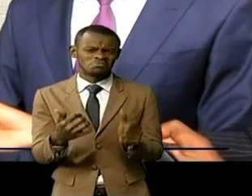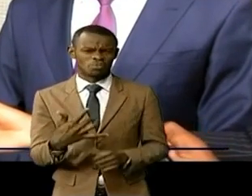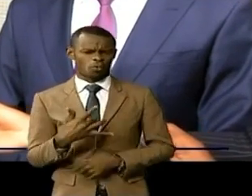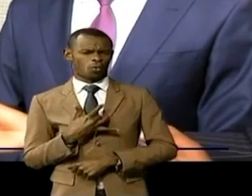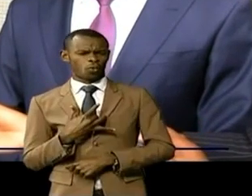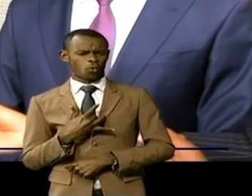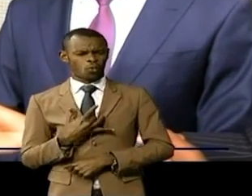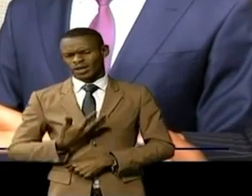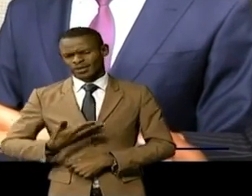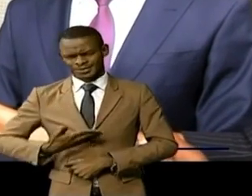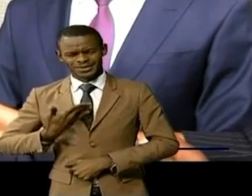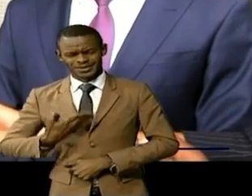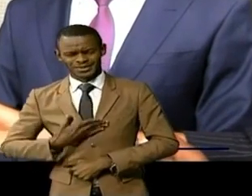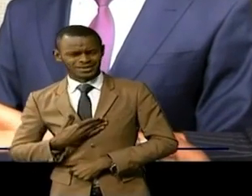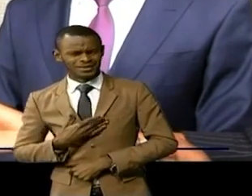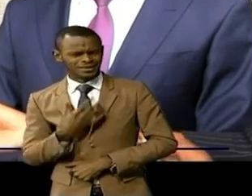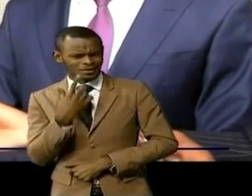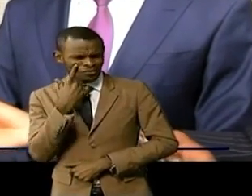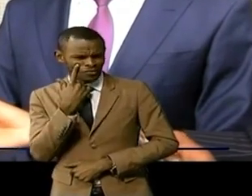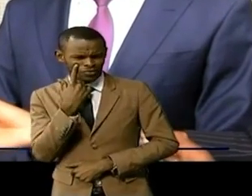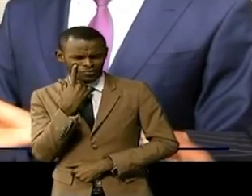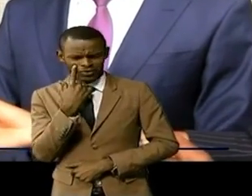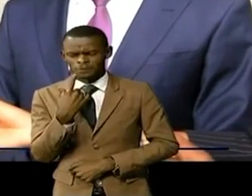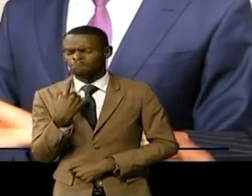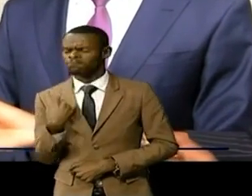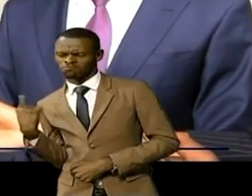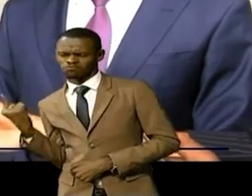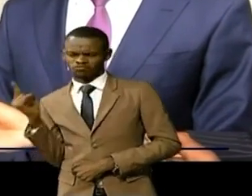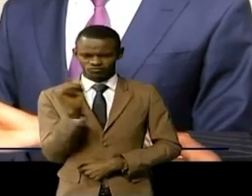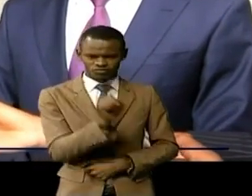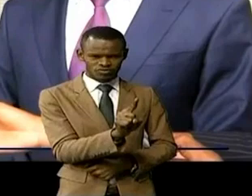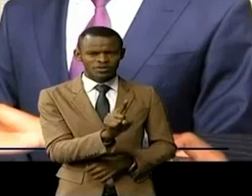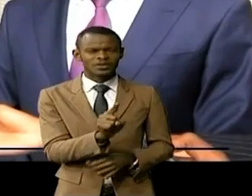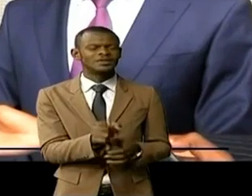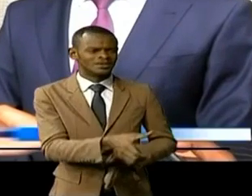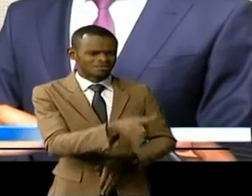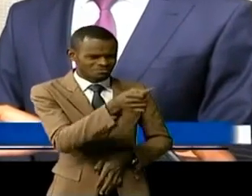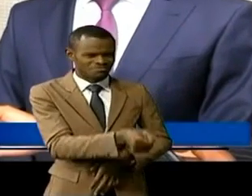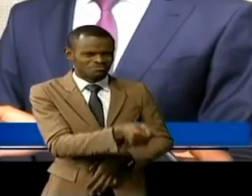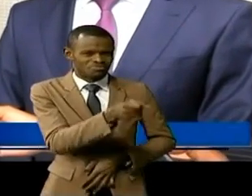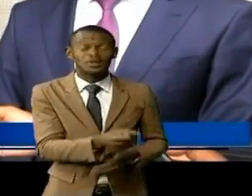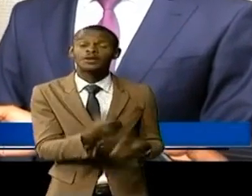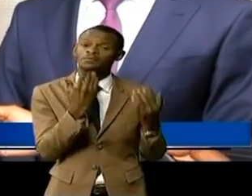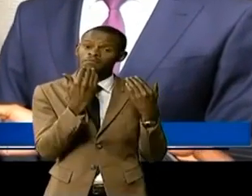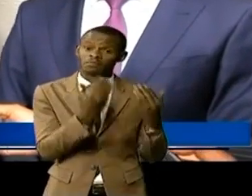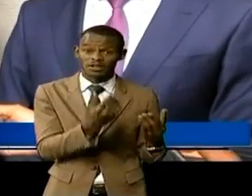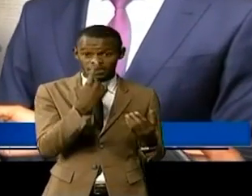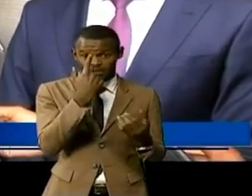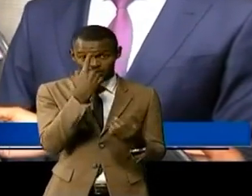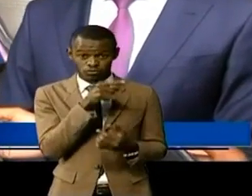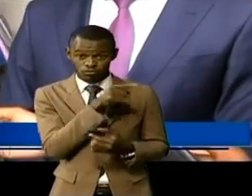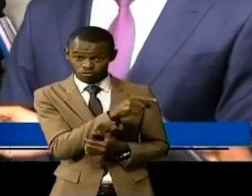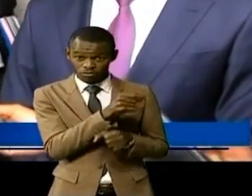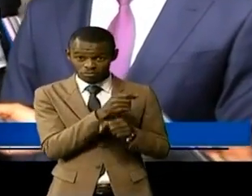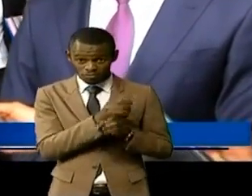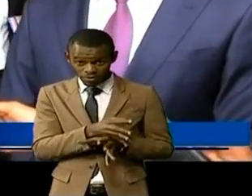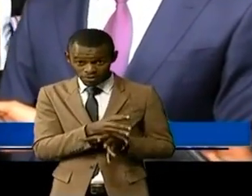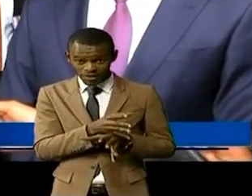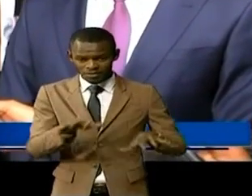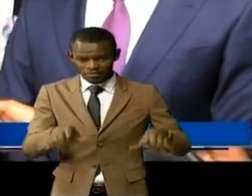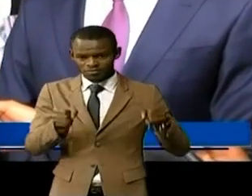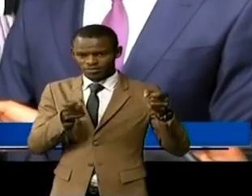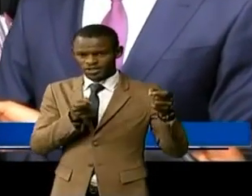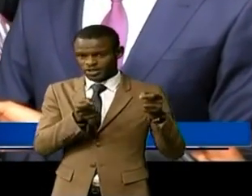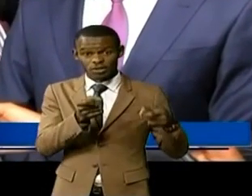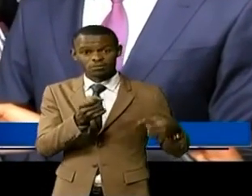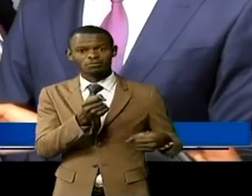pour moi un devoir que d'abord de le remercier pour sa disponibilité et pour le temps qu'il a pris de